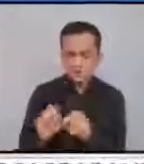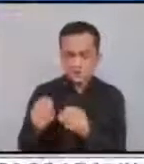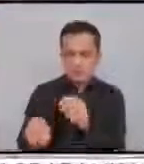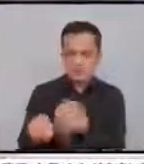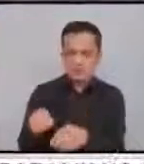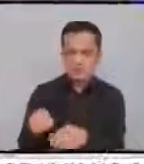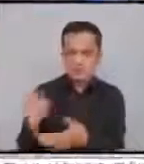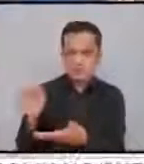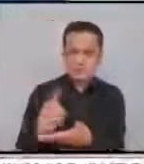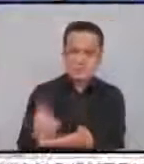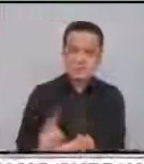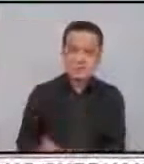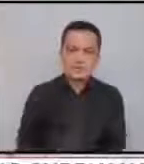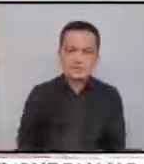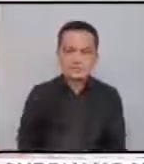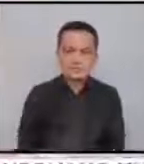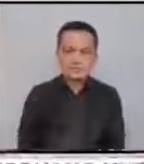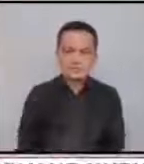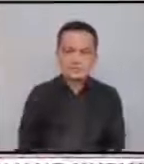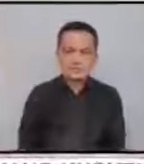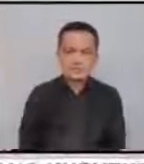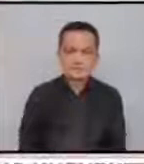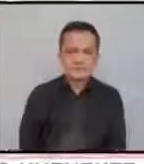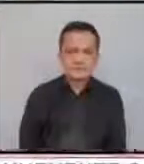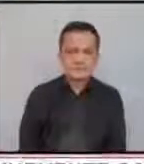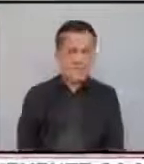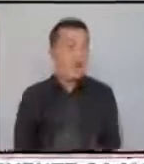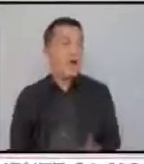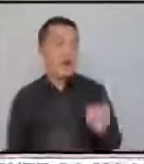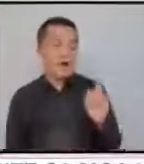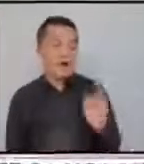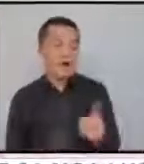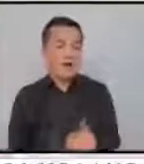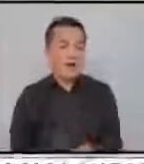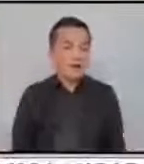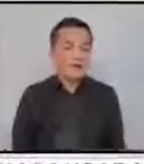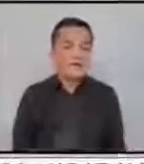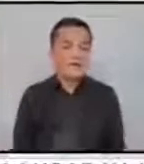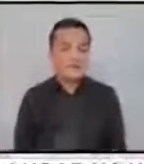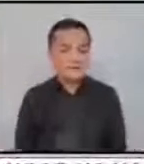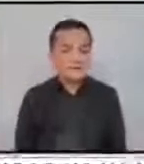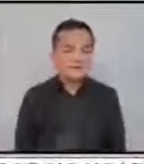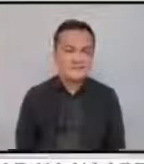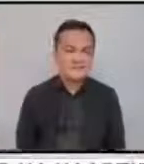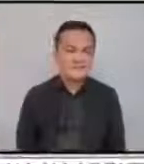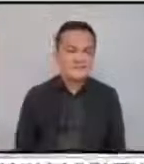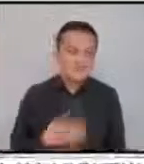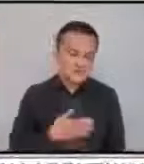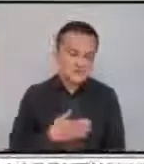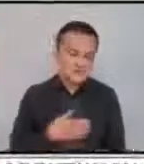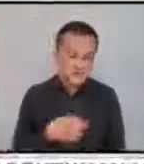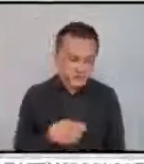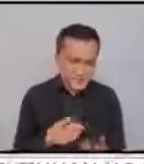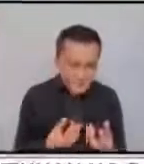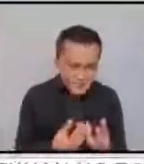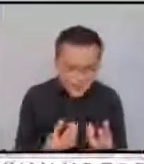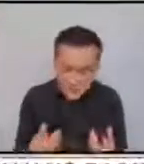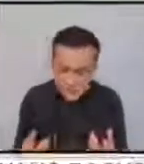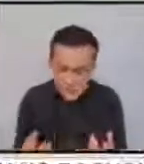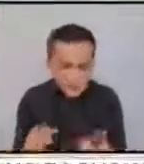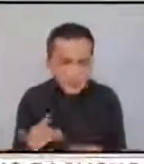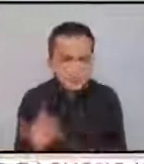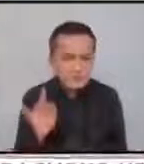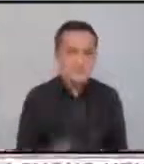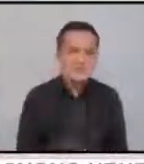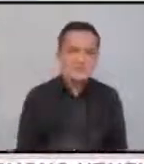Ayun. Yes. Sa ayun, ano? Ano? Bakit nito? May kumburuhus. Truly. Gusto ko itong kumburuhus na ito. Cupcake. Cupcake